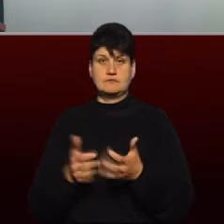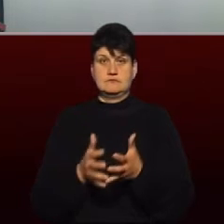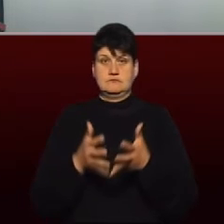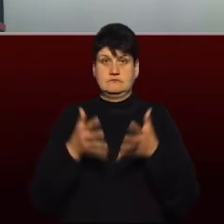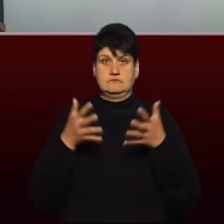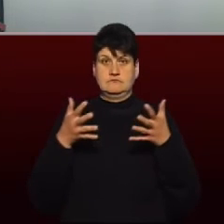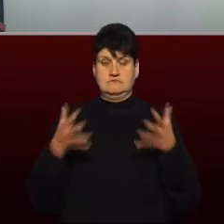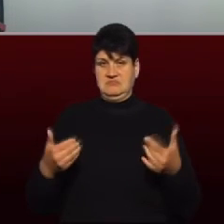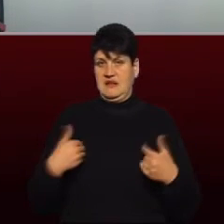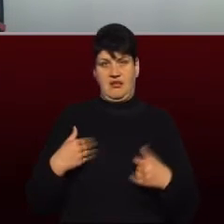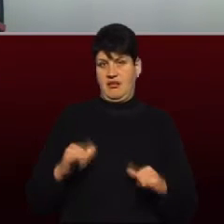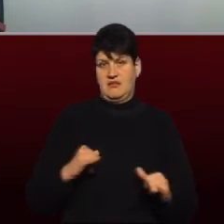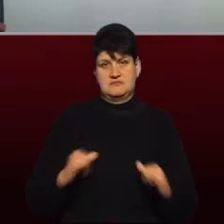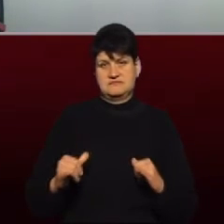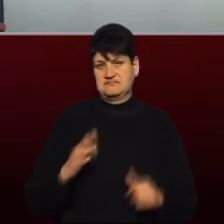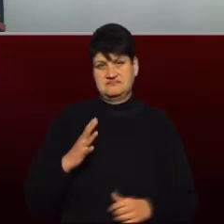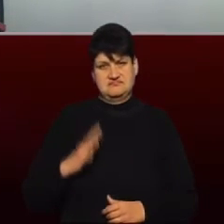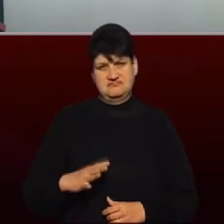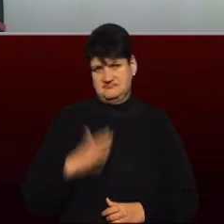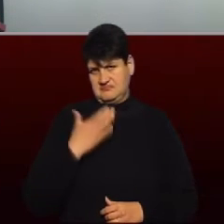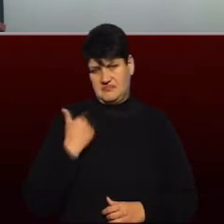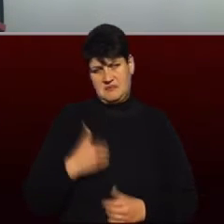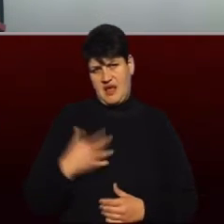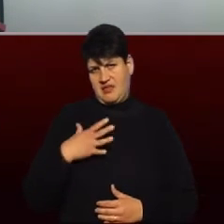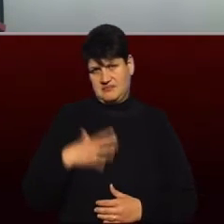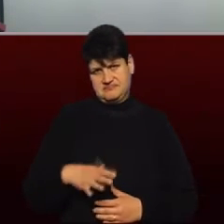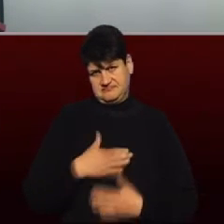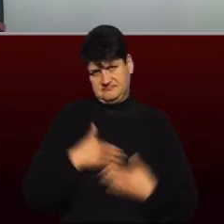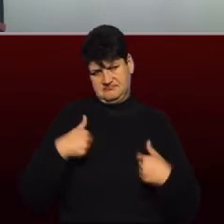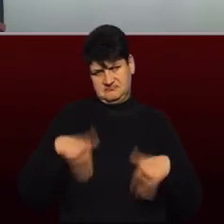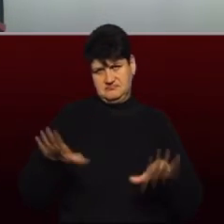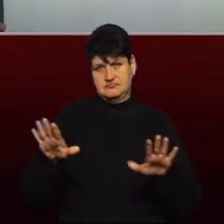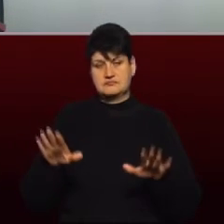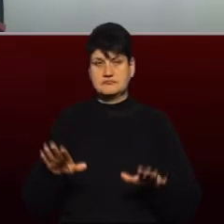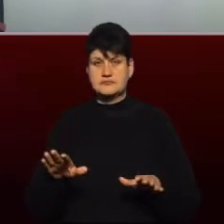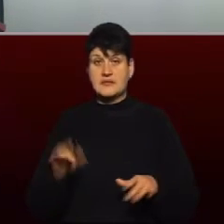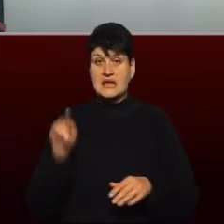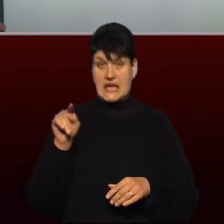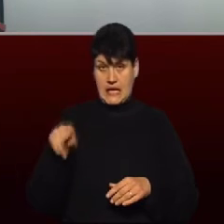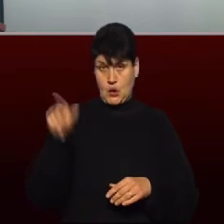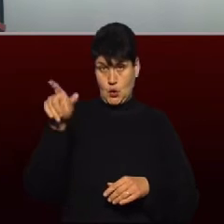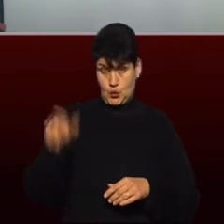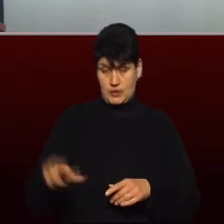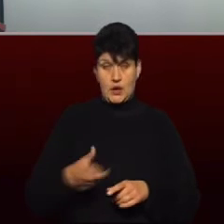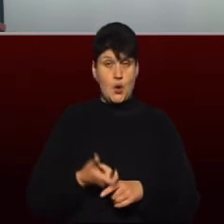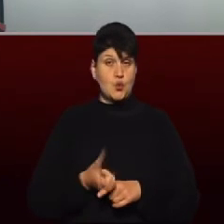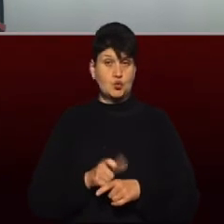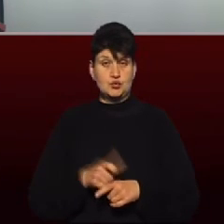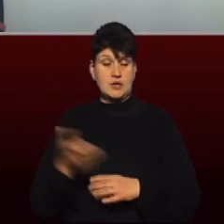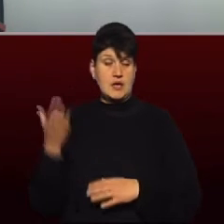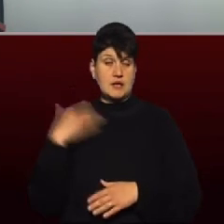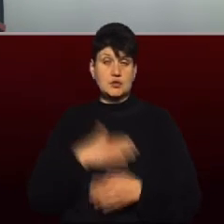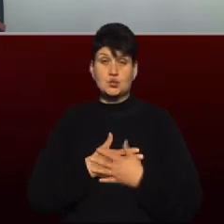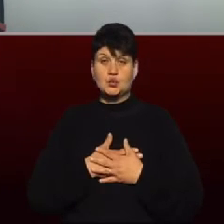наприклад. Так? Я не хочу терпіти навіть тій людині, яку я дуже любив і клявся в